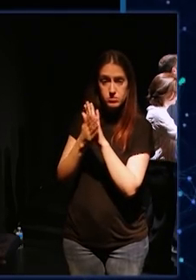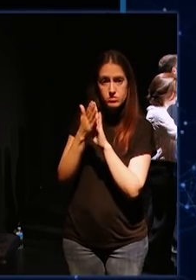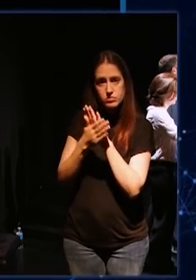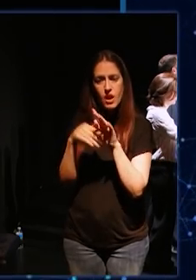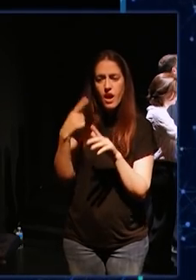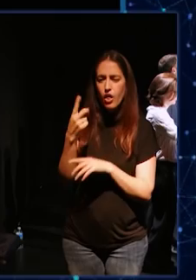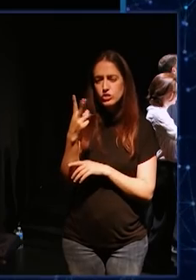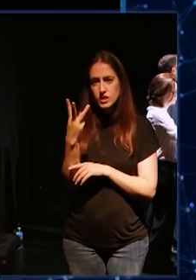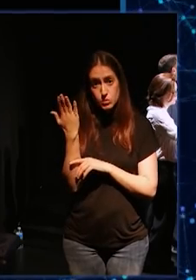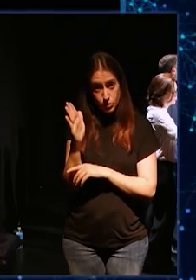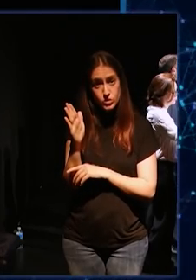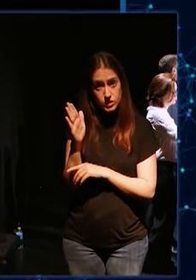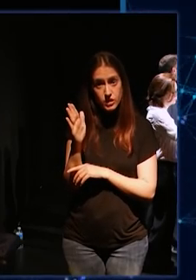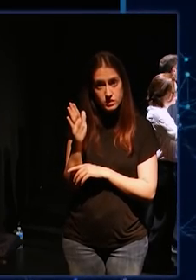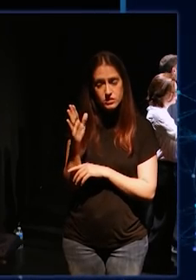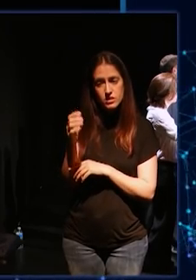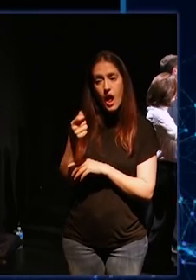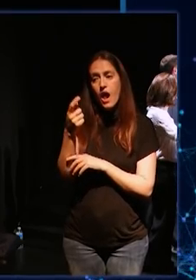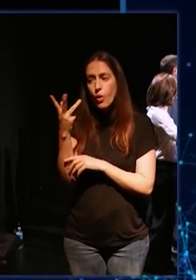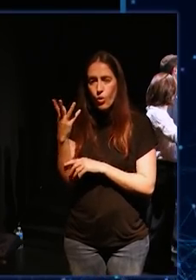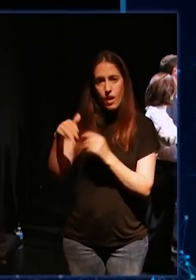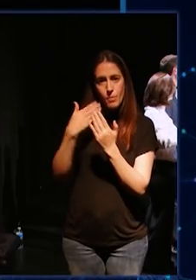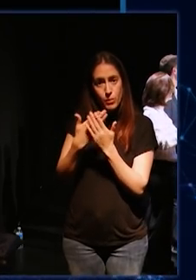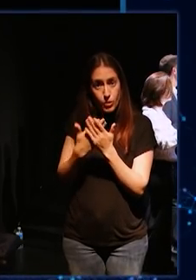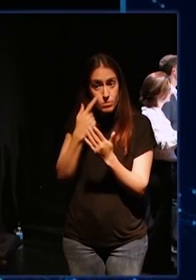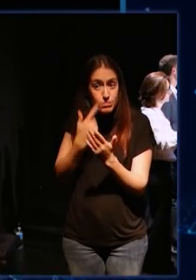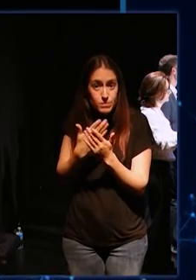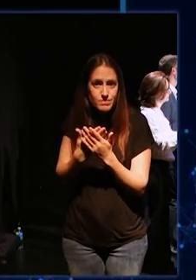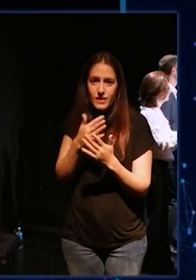iniciatives que i fins i tot algunes les heu intentat i no heu acabat de sortir-vos,